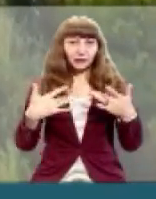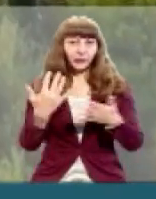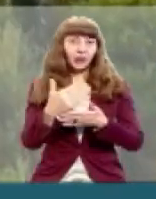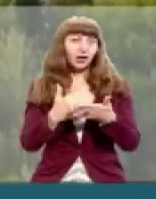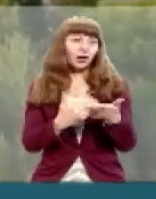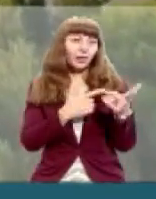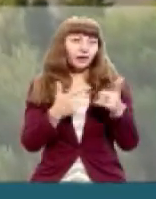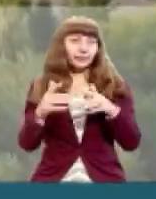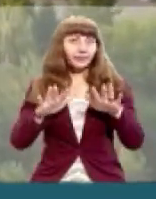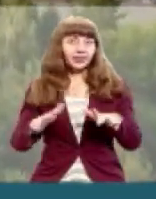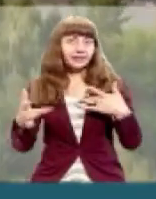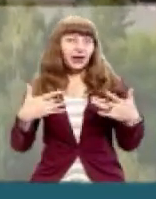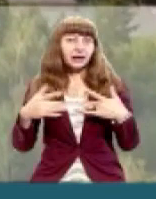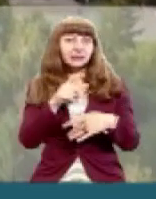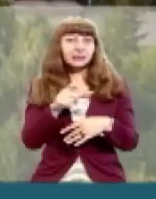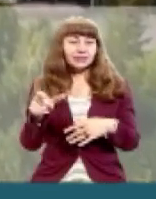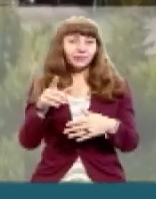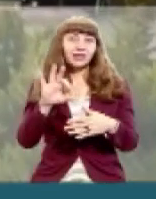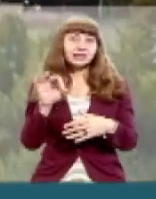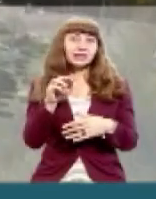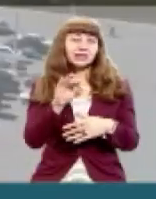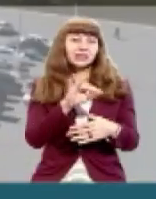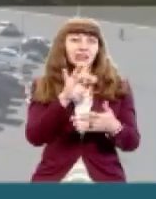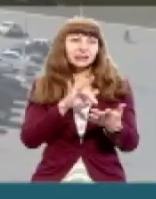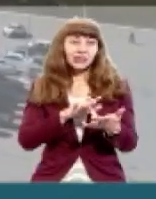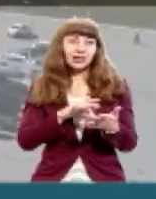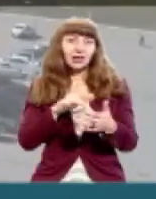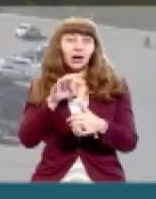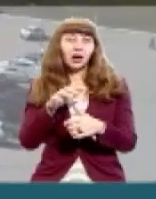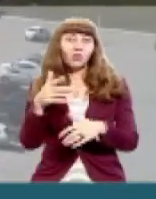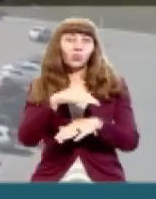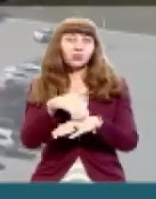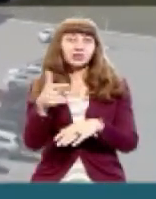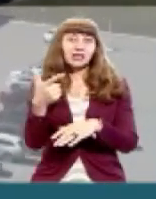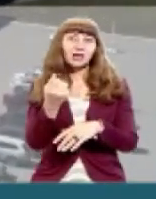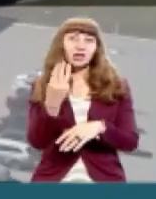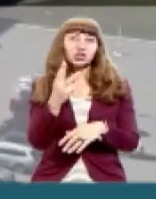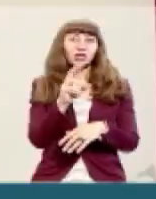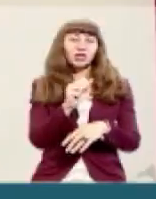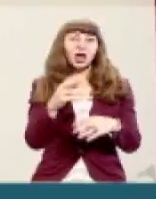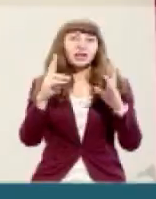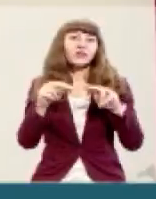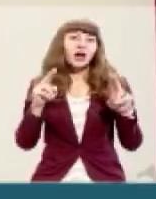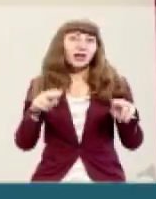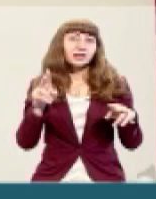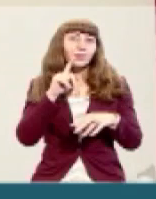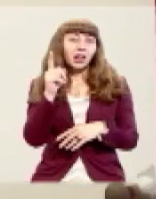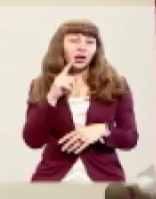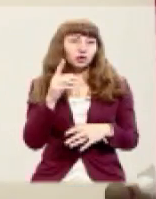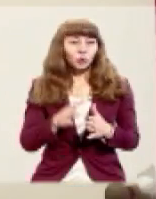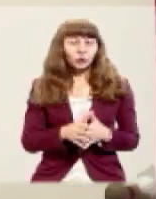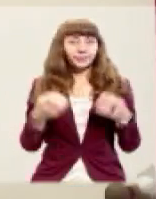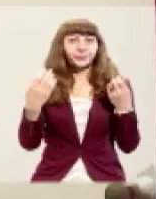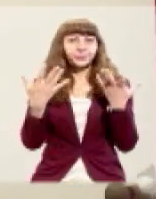көшесіндегі жағажай және Жасар сарайында жергілікті өнерпаздар дайындаған концерттік бағдарламаның куәсі болады. Празднование Дня города